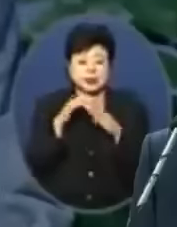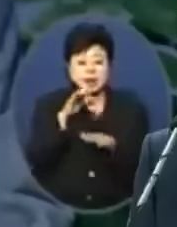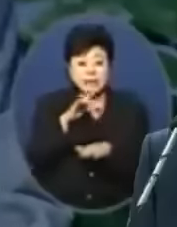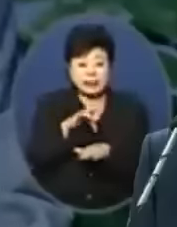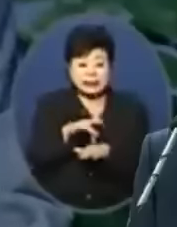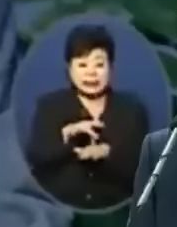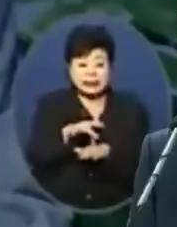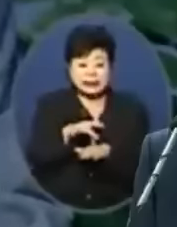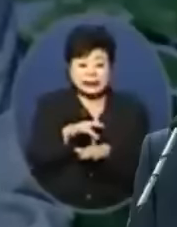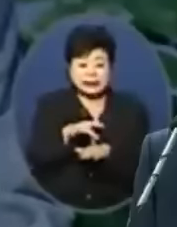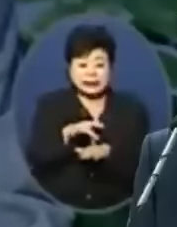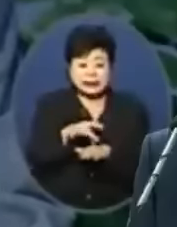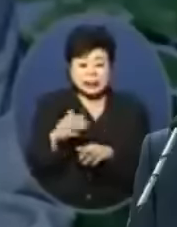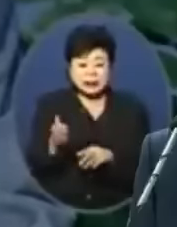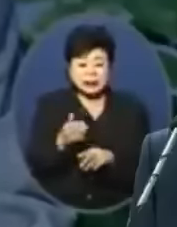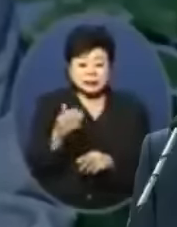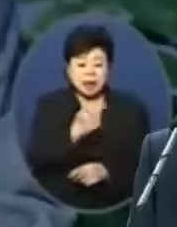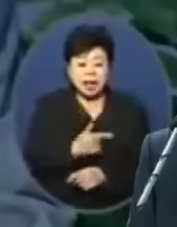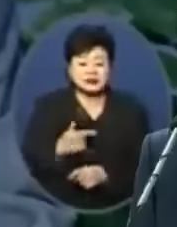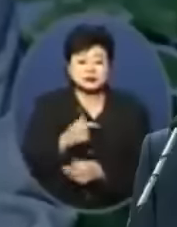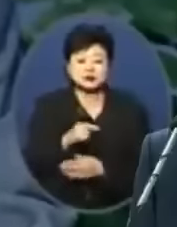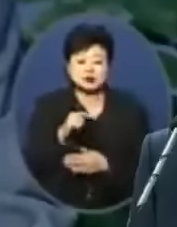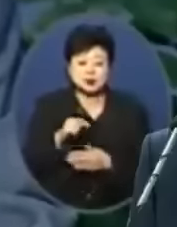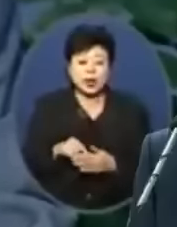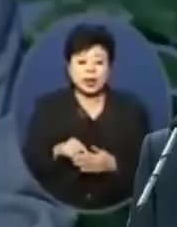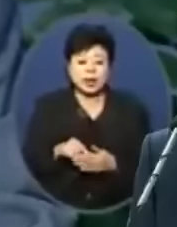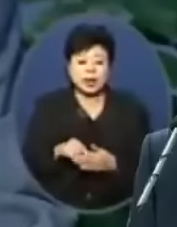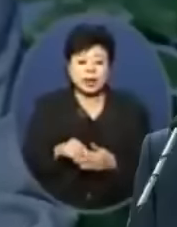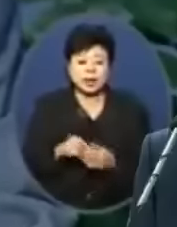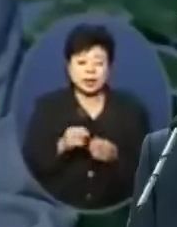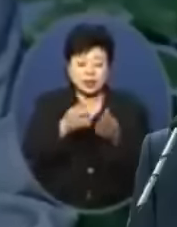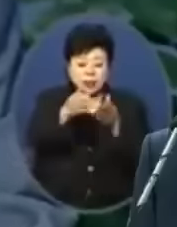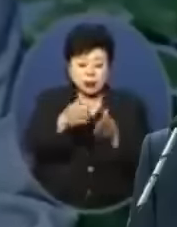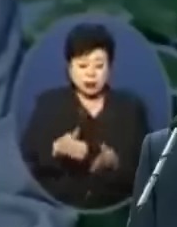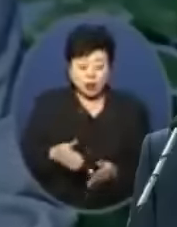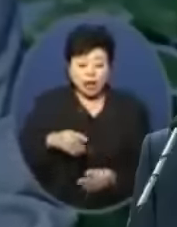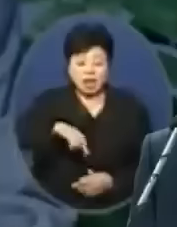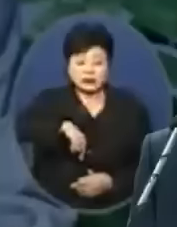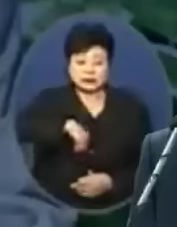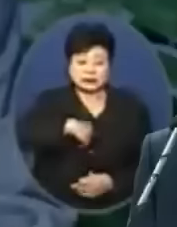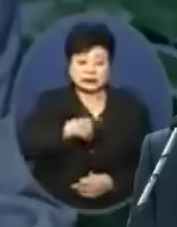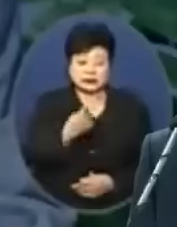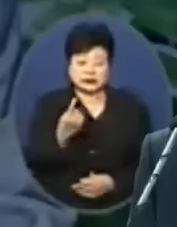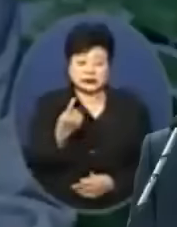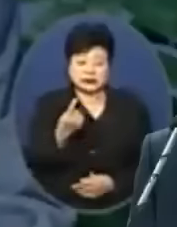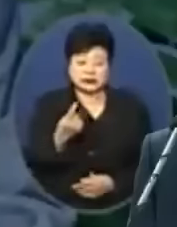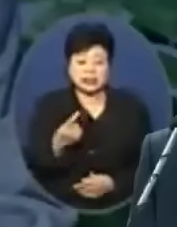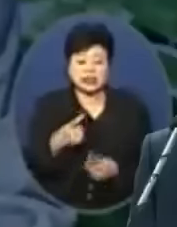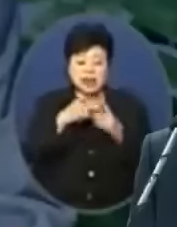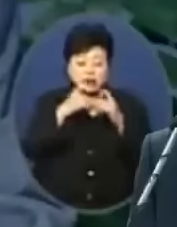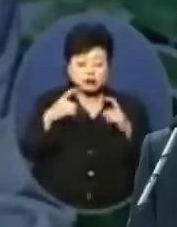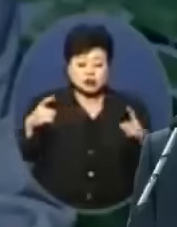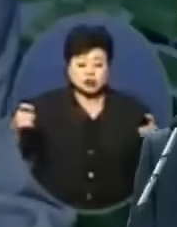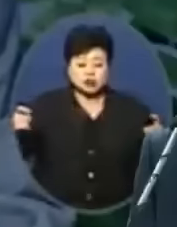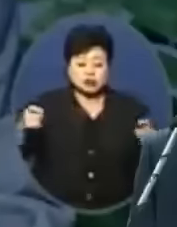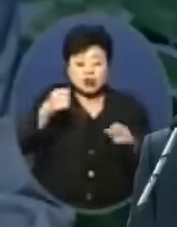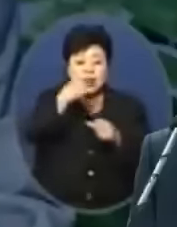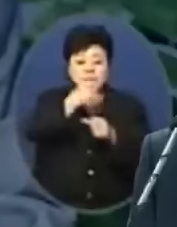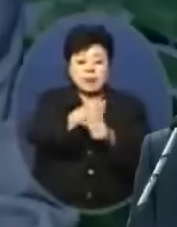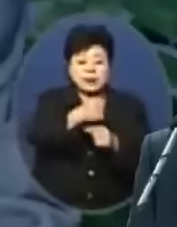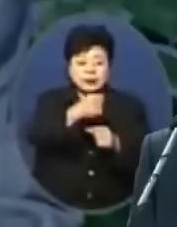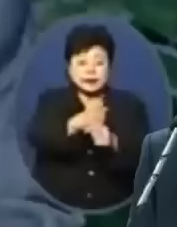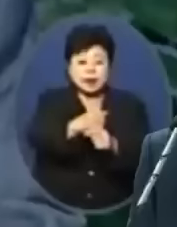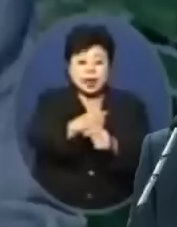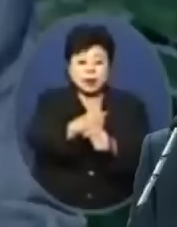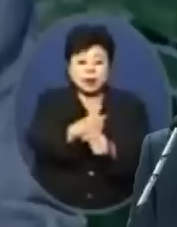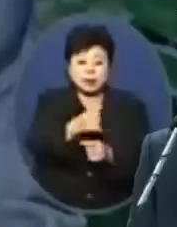마귀는 텅 빈 가슴 속에 들어와서 자기의 둥지를 털려고 노력하고